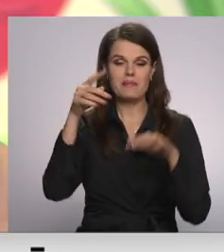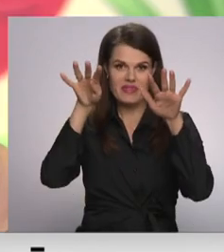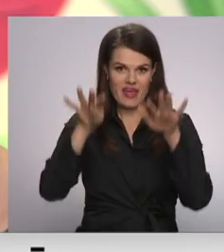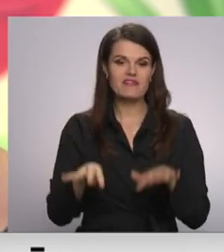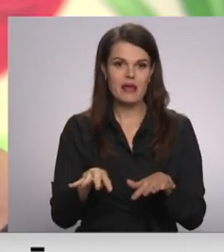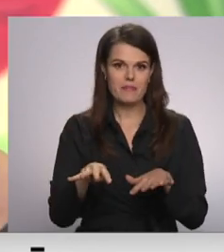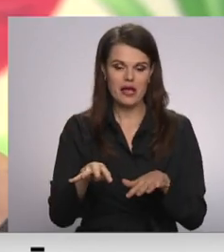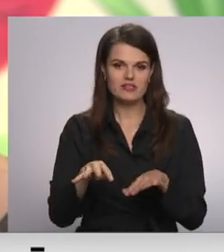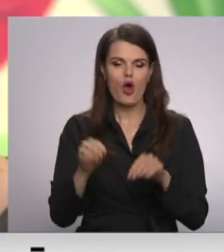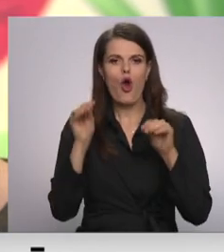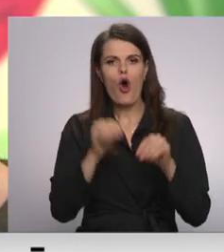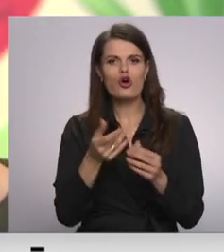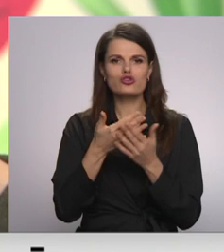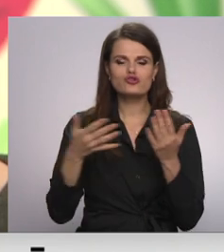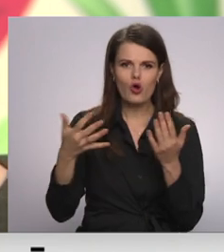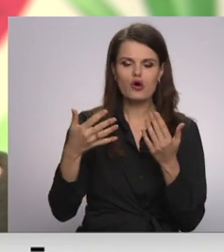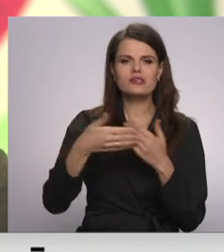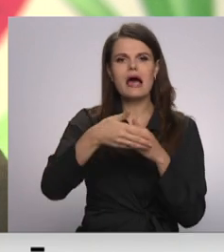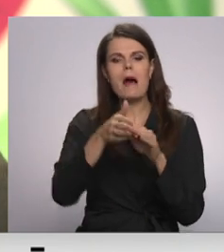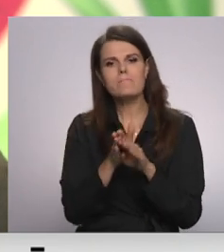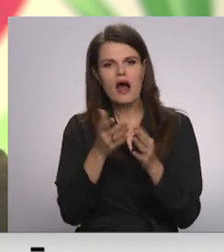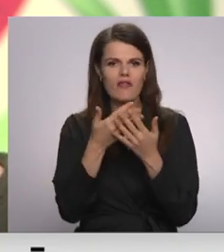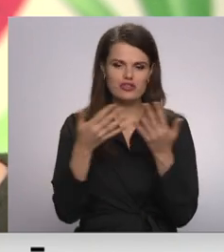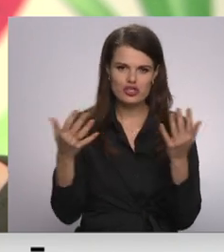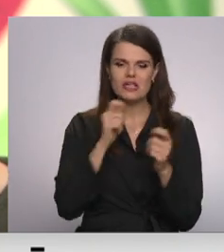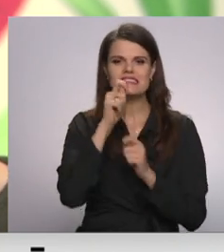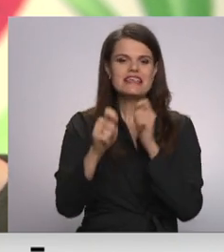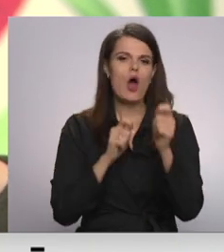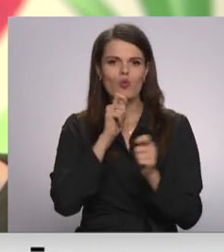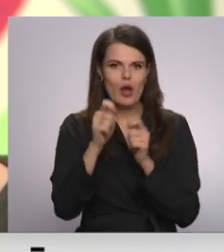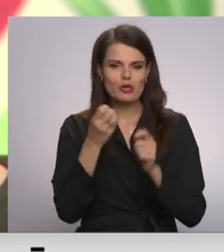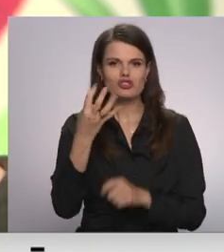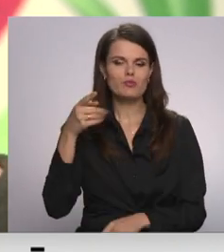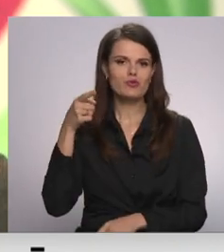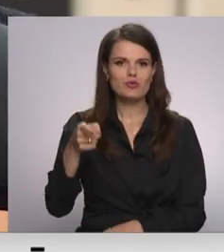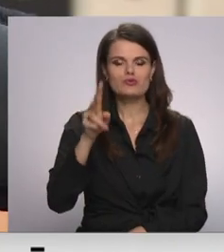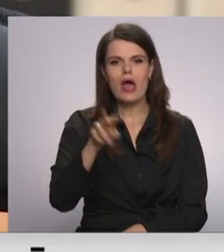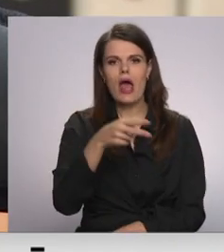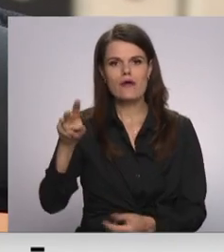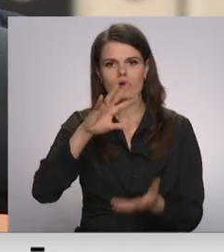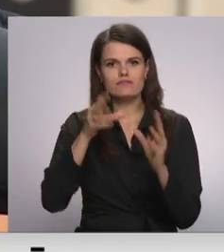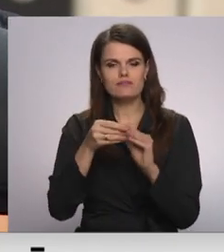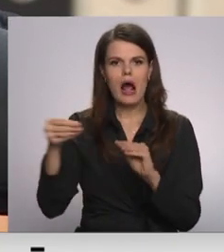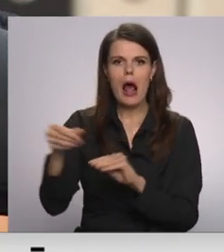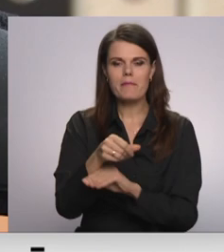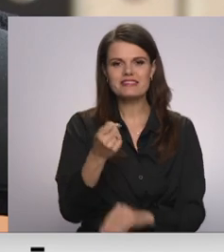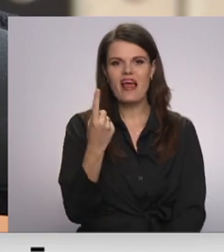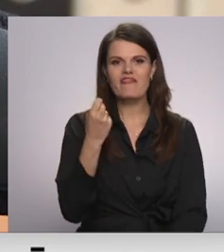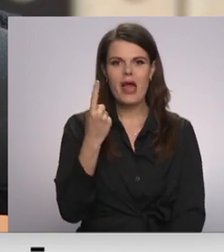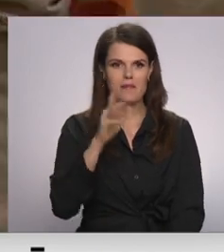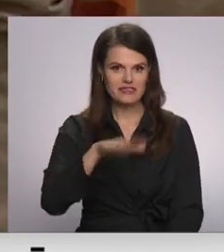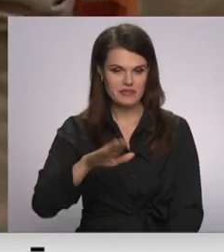mēnešos ortozes un ortopēdiskos apavus par ziedojumiem vairāk nekā 14 000 eiro apmērā apmaksāja 11